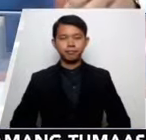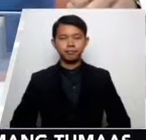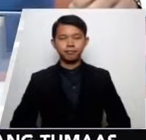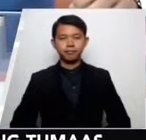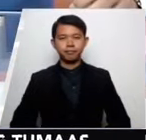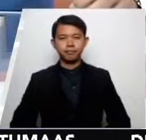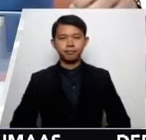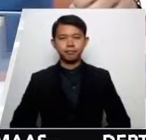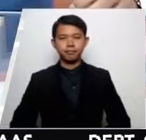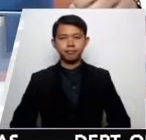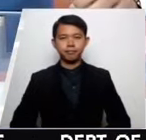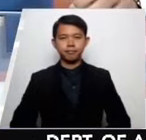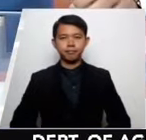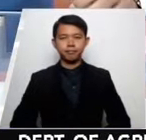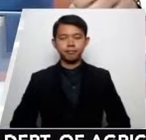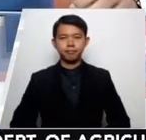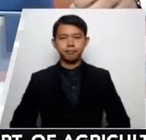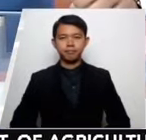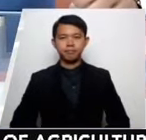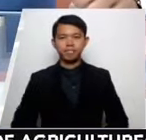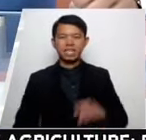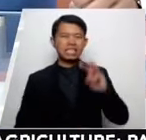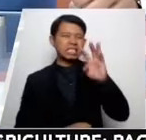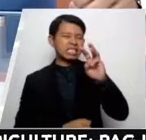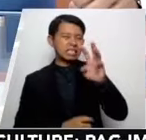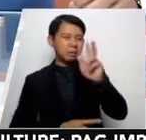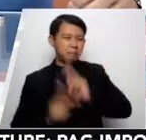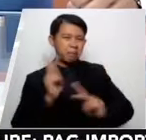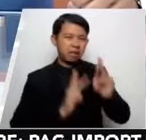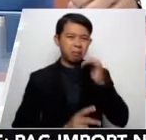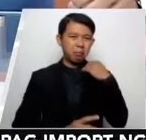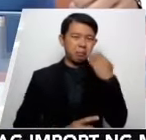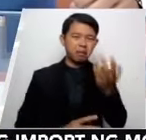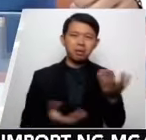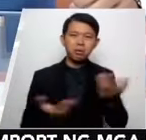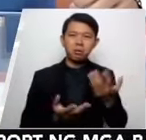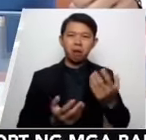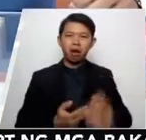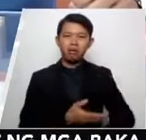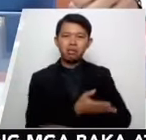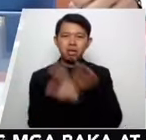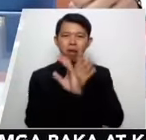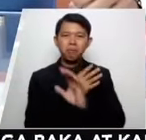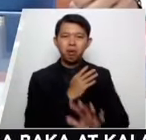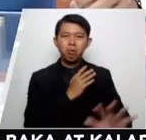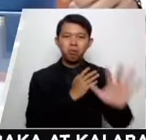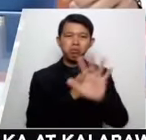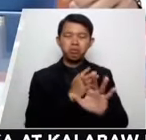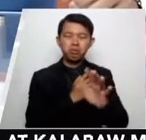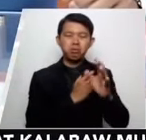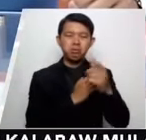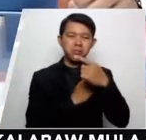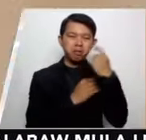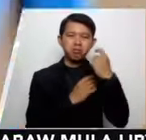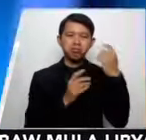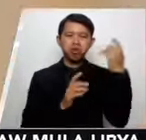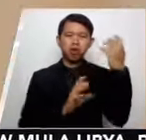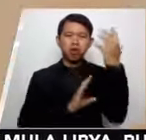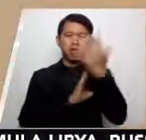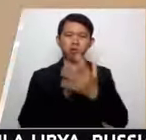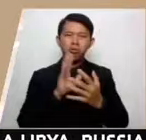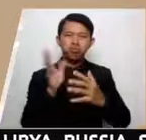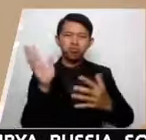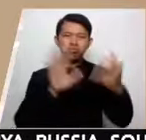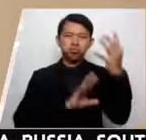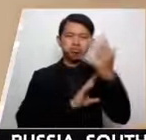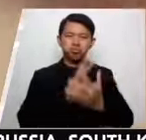16 ang huling bilang ng mga namatay sa Davao Region dahil sa masamang panahon. At narito ang unang balita.